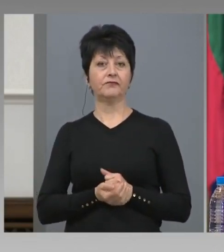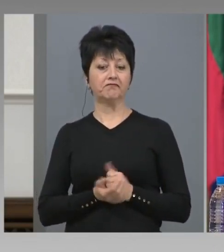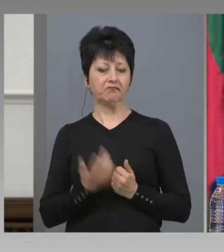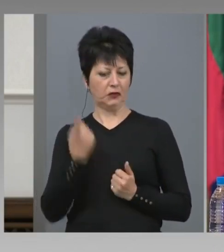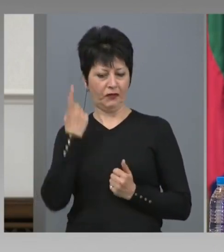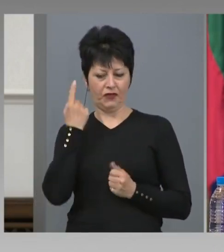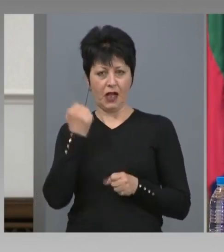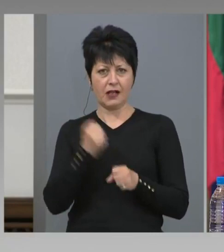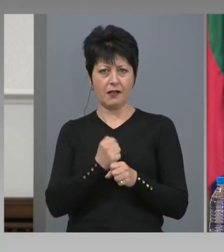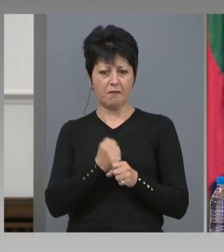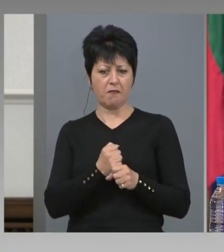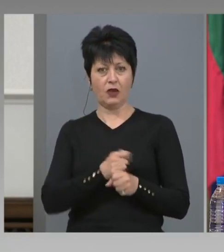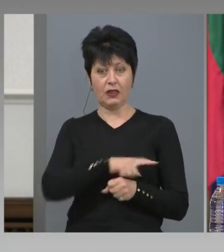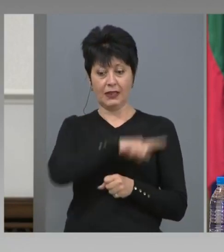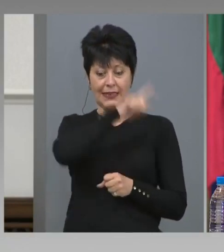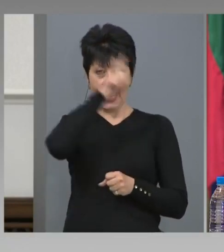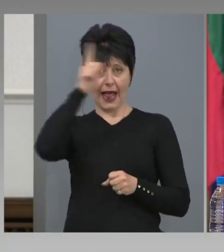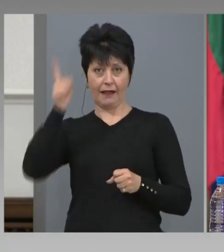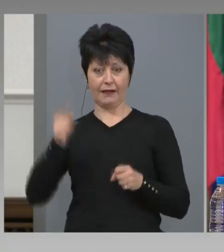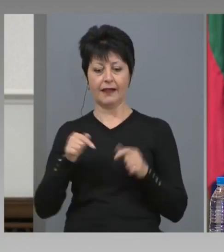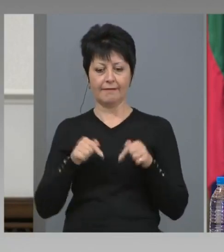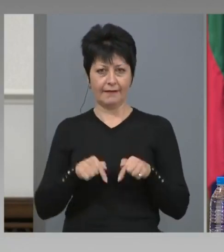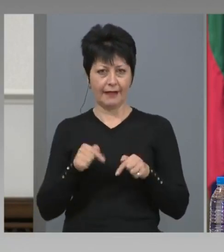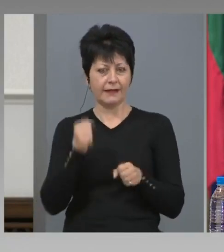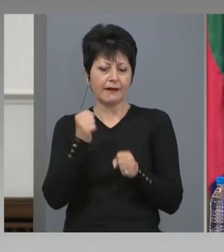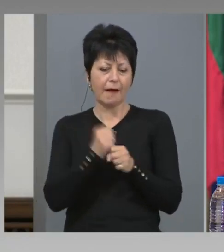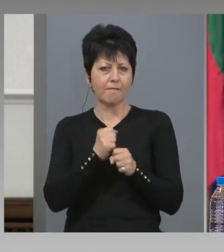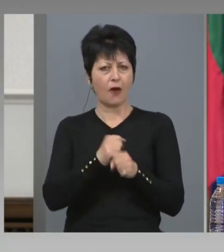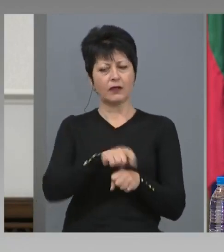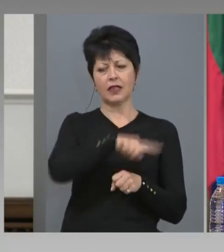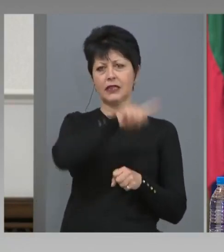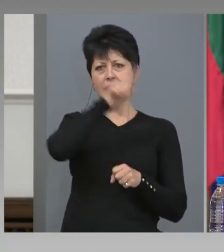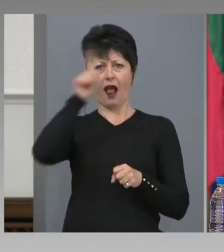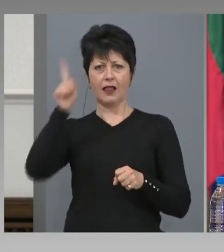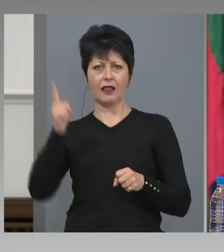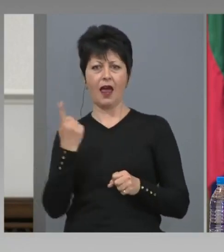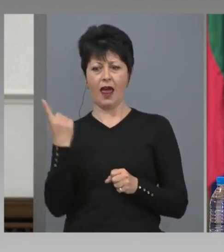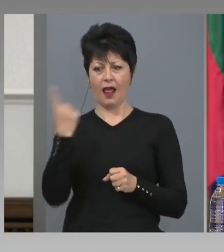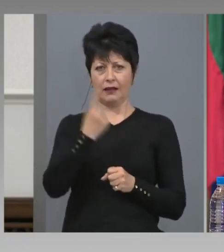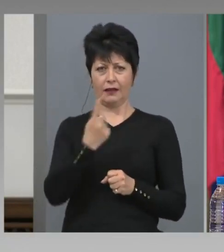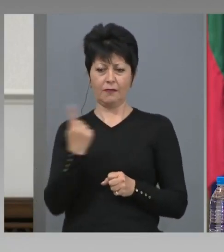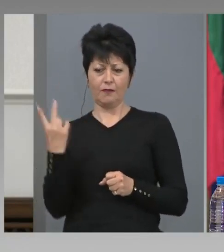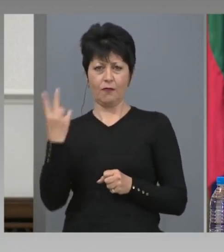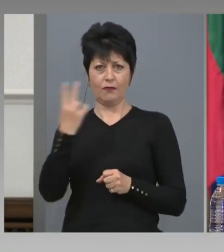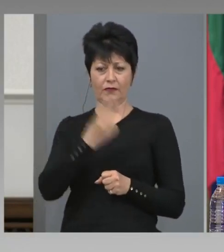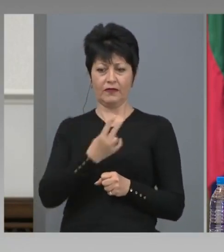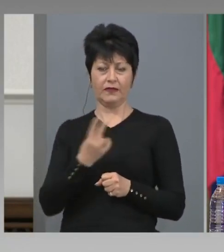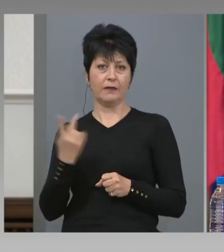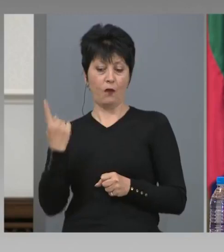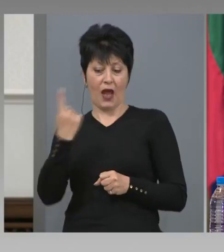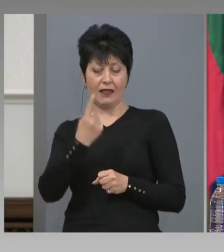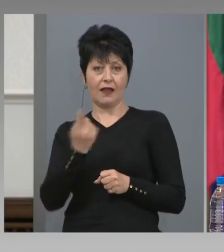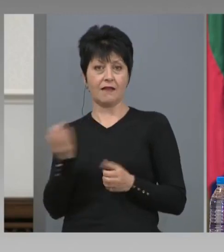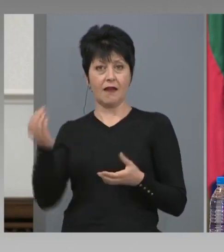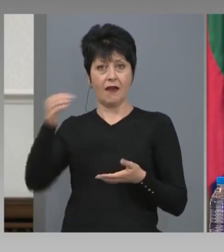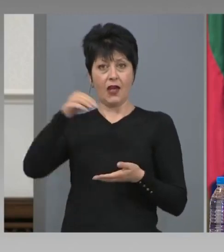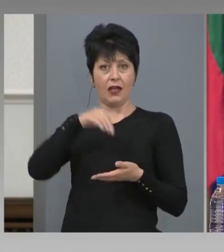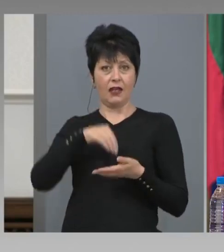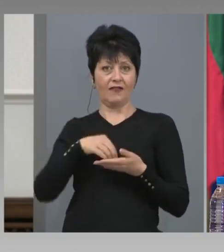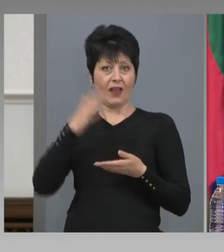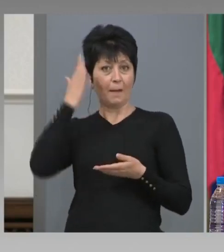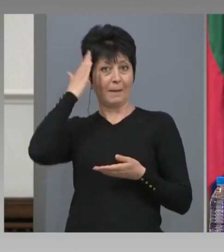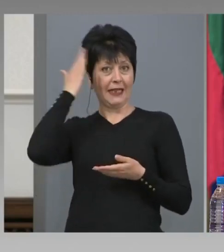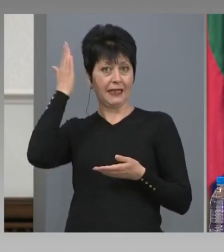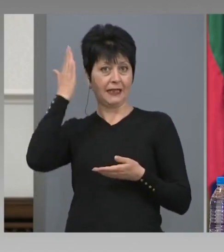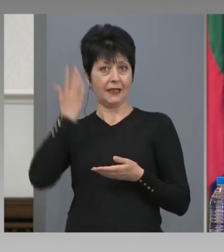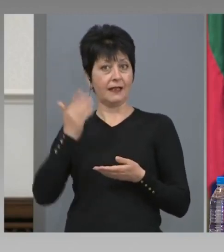Той вчера работи цял ден, днес работи цял ден, заедно един по един влизат министрите. И след малко ще кажа какви мерки